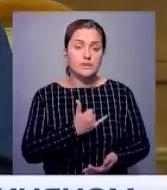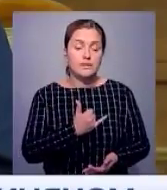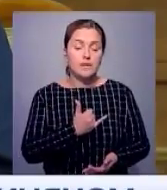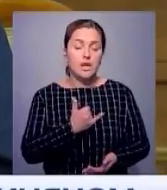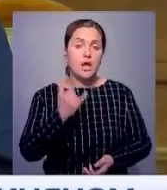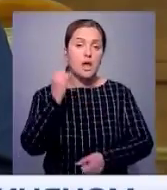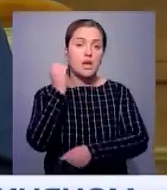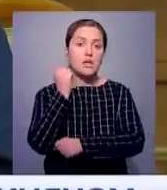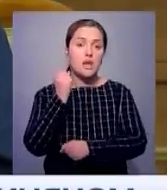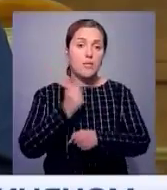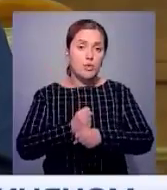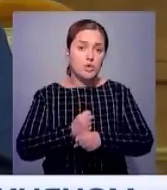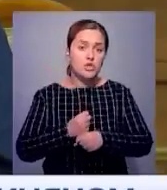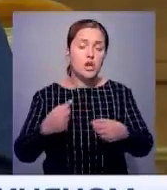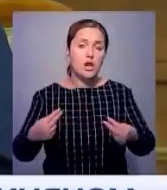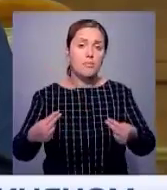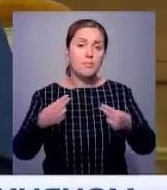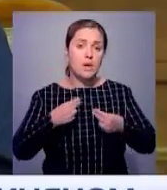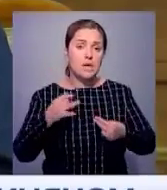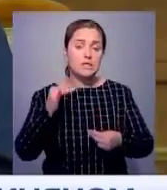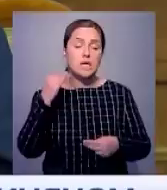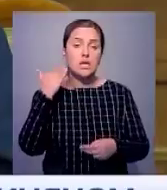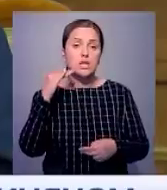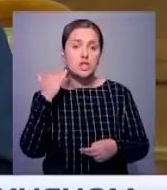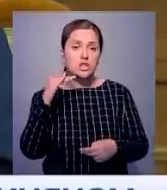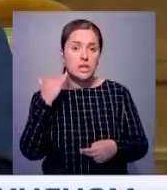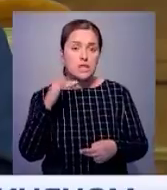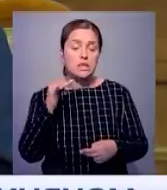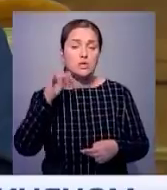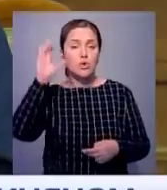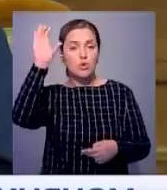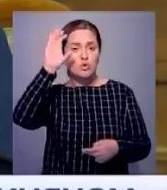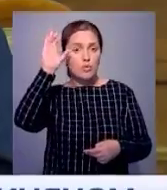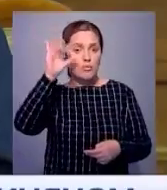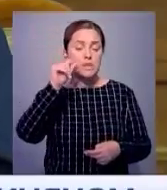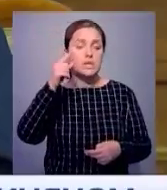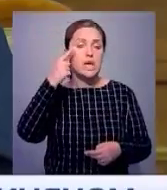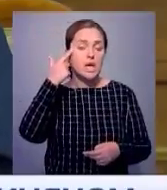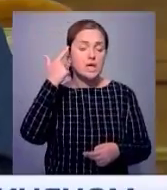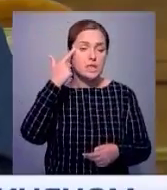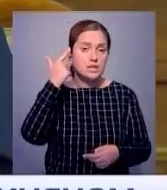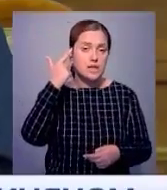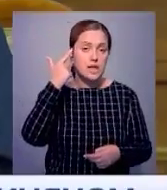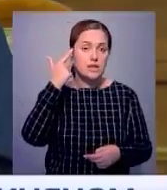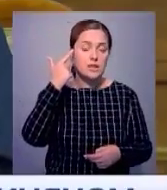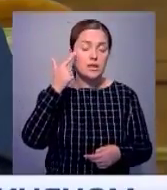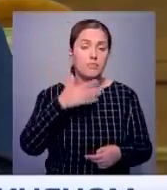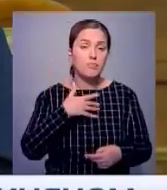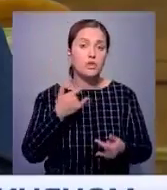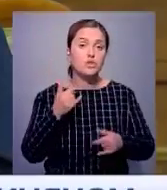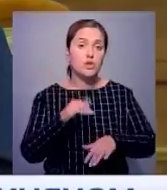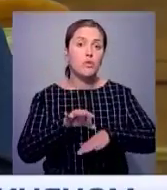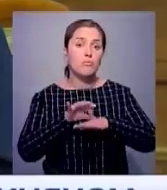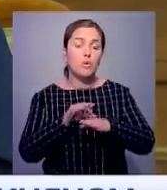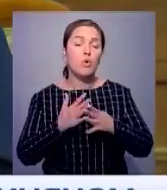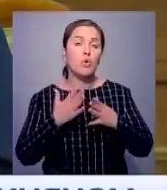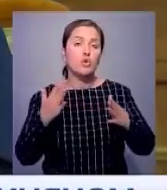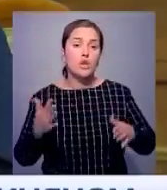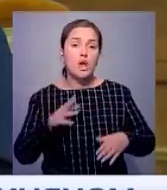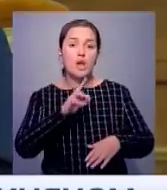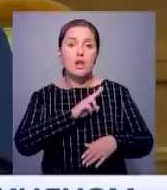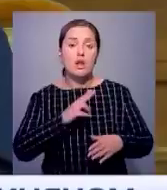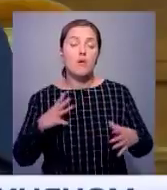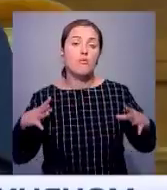рабочих, которые приезжают из Таджикистана, из Узбекистана, из Кыргызстана. Мы сейчас проводим очень большую работу